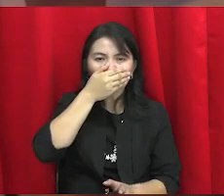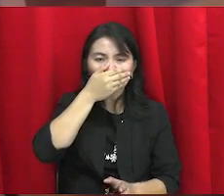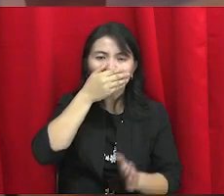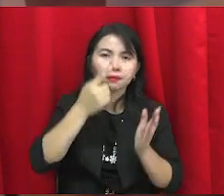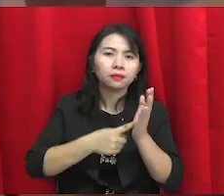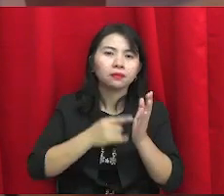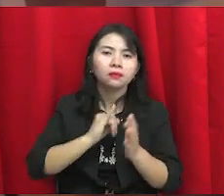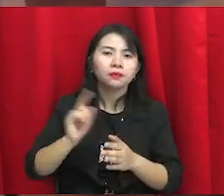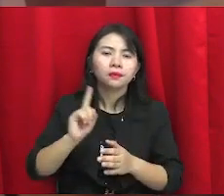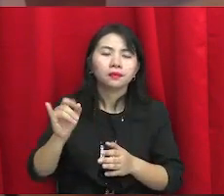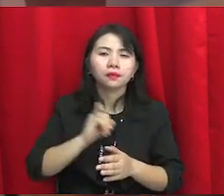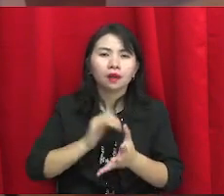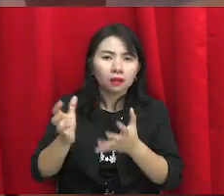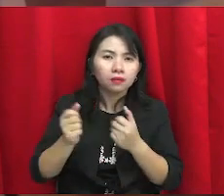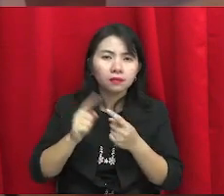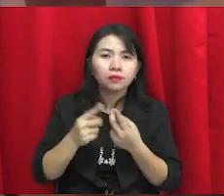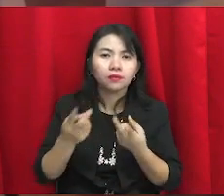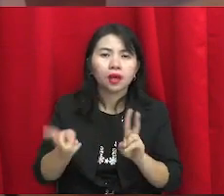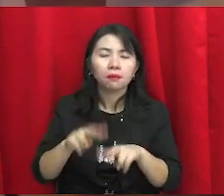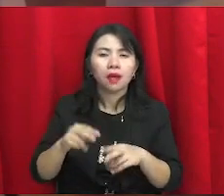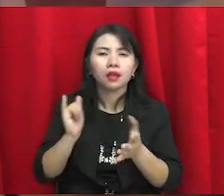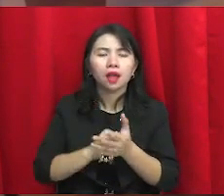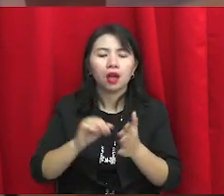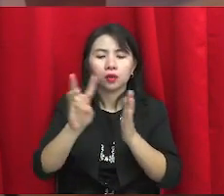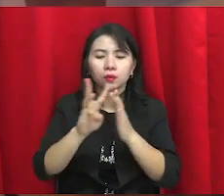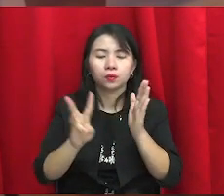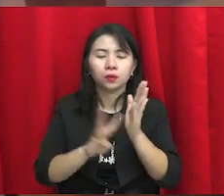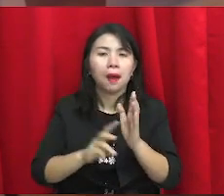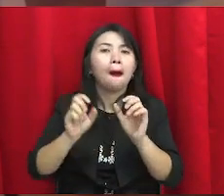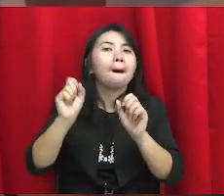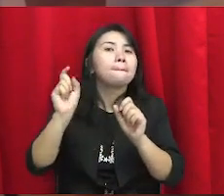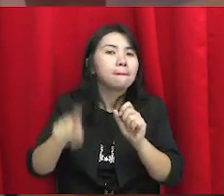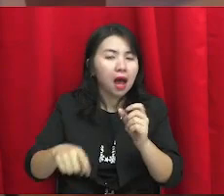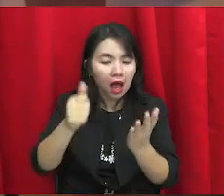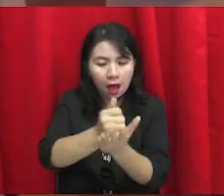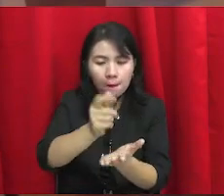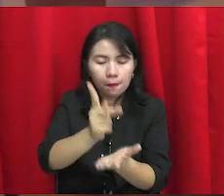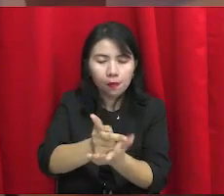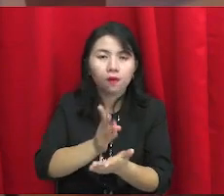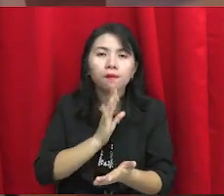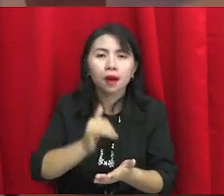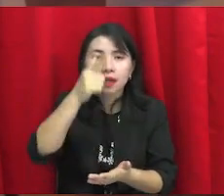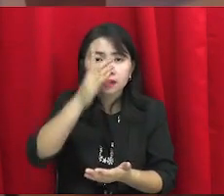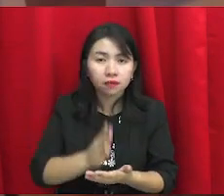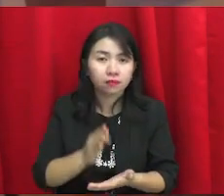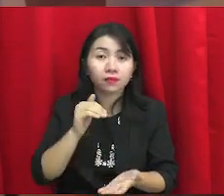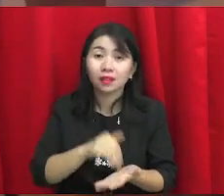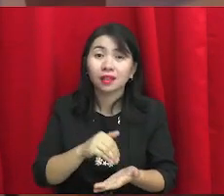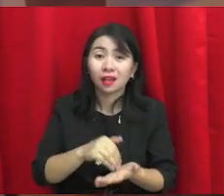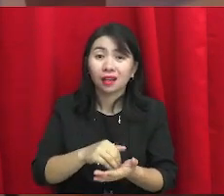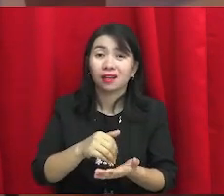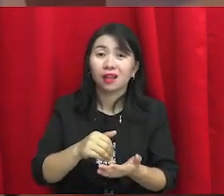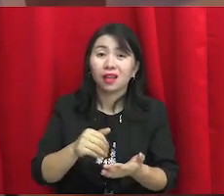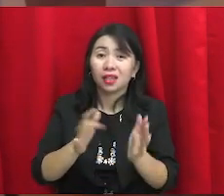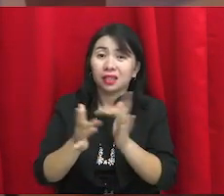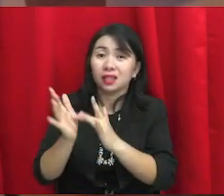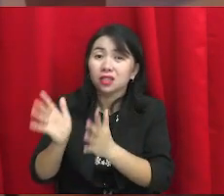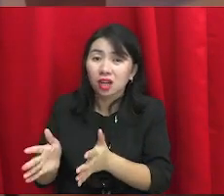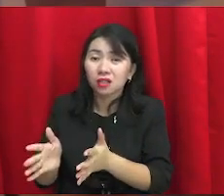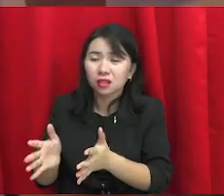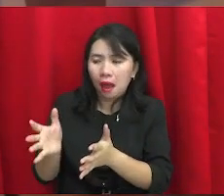nila ay aprubahan ng Diyos. Dapat yung will ng Diyos ang aaprubahan ng Kristiyano. That's